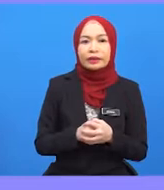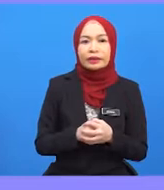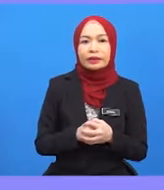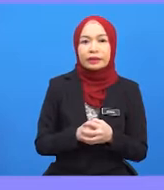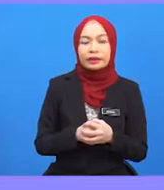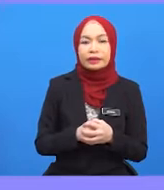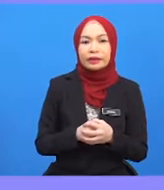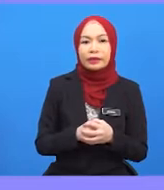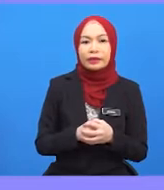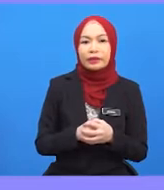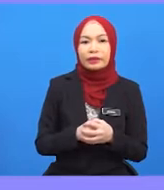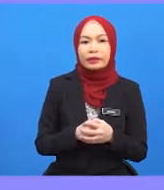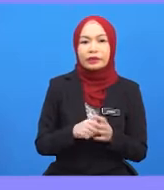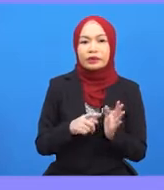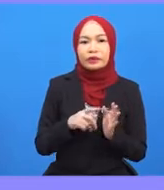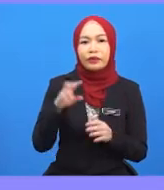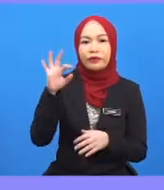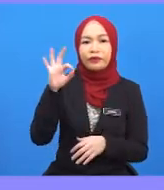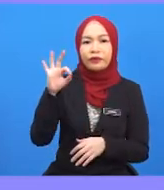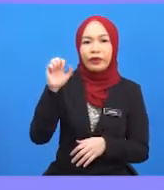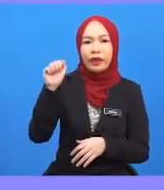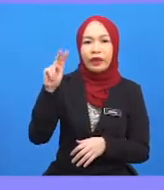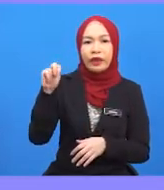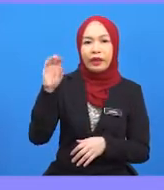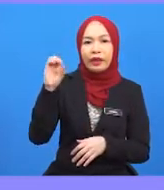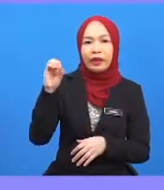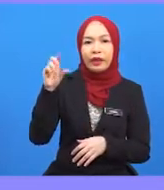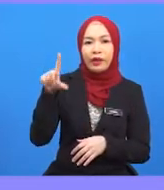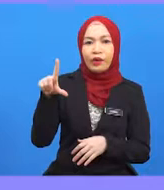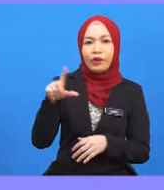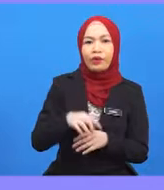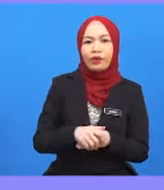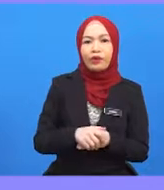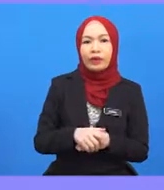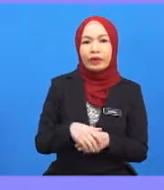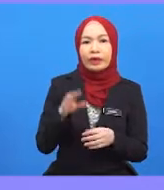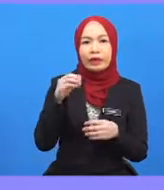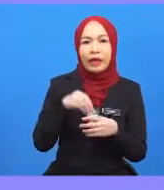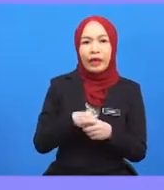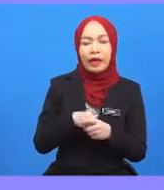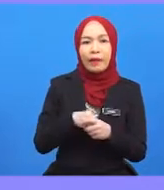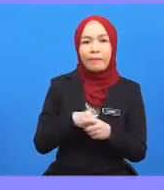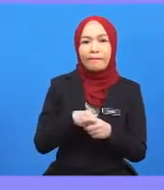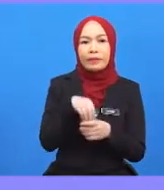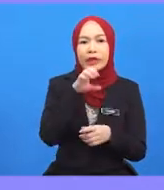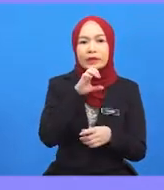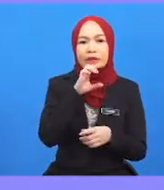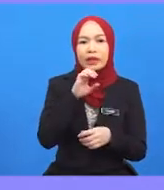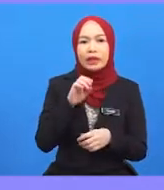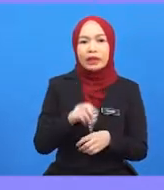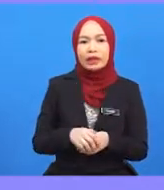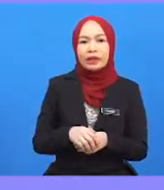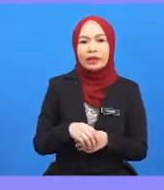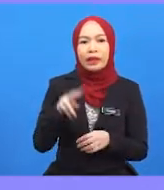Lihat, larutan tidak berwarna natrium hidroksida telah berubah warna kepada pink.